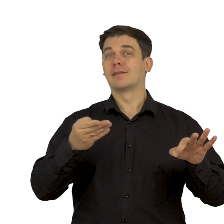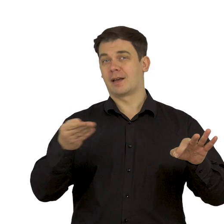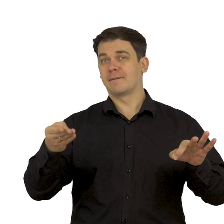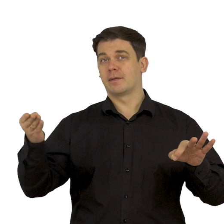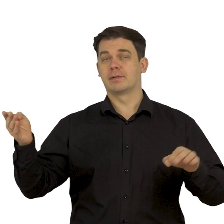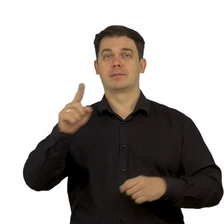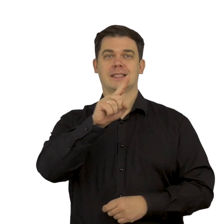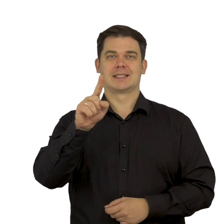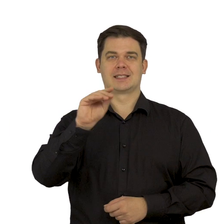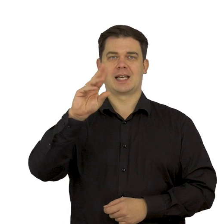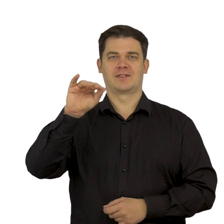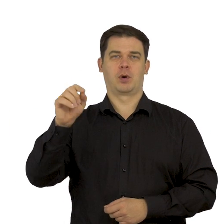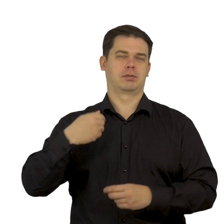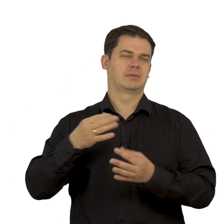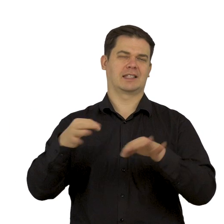przypadkach wybieramy Zezwól.